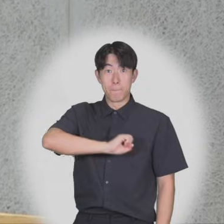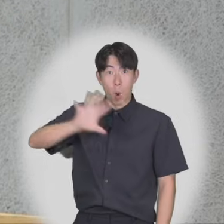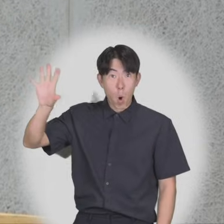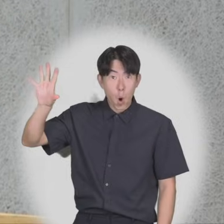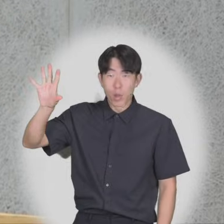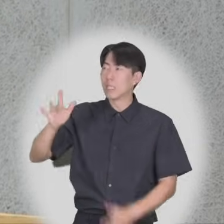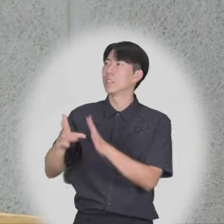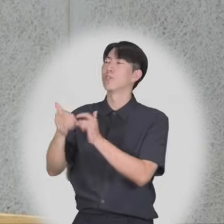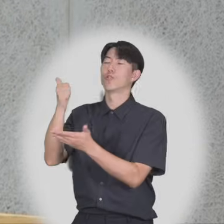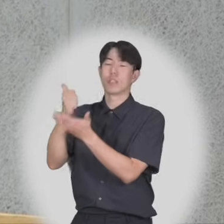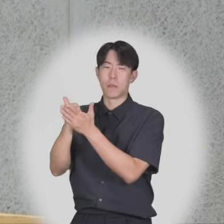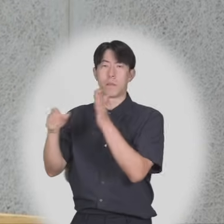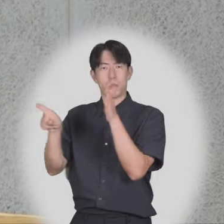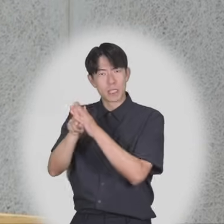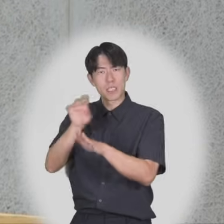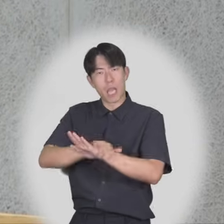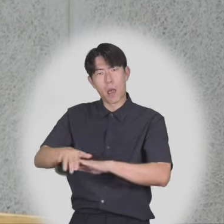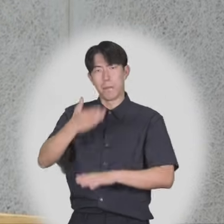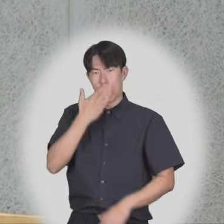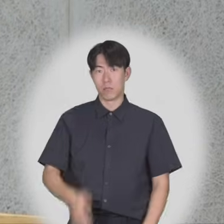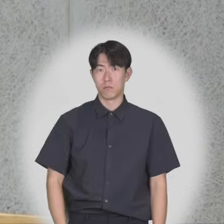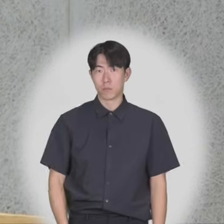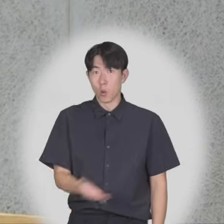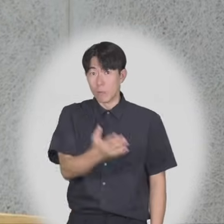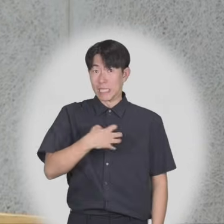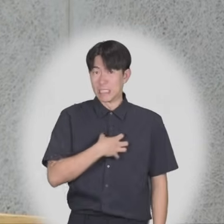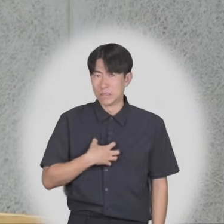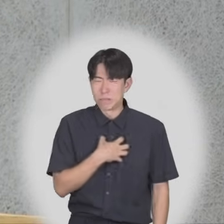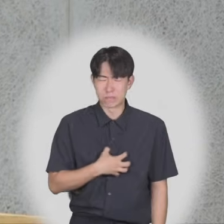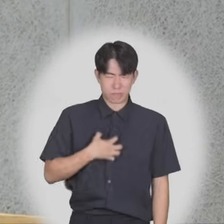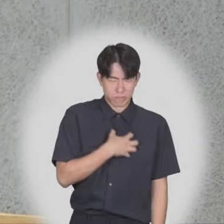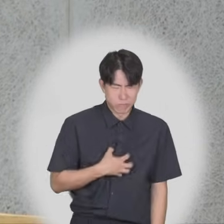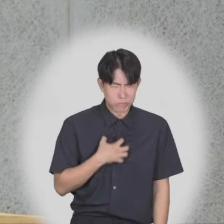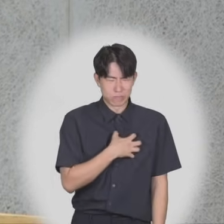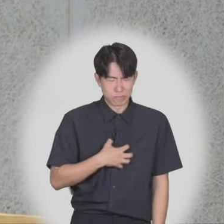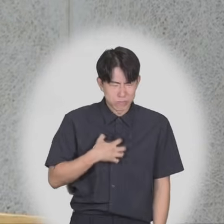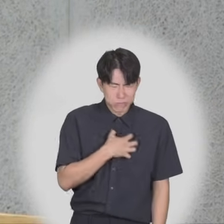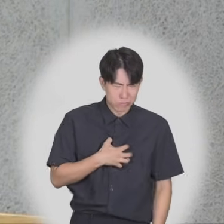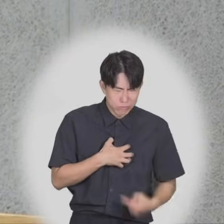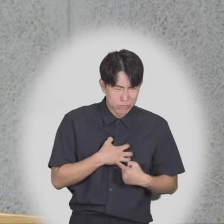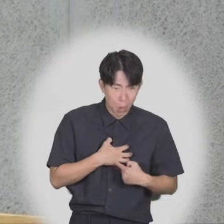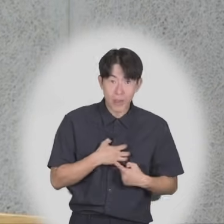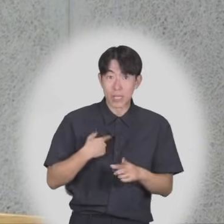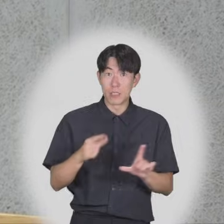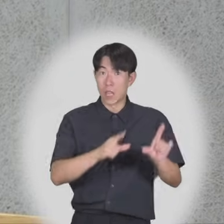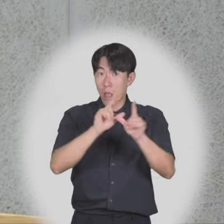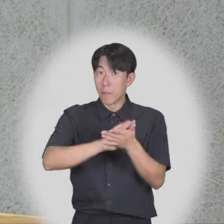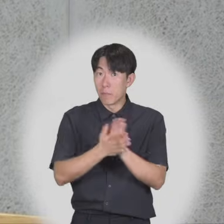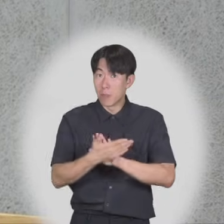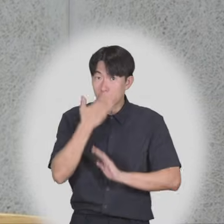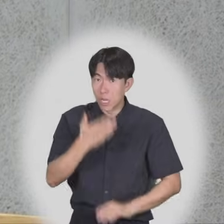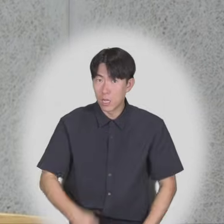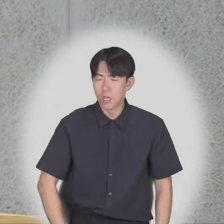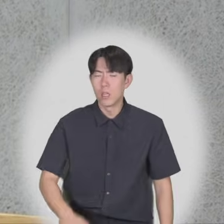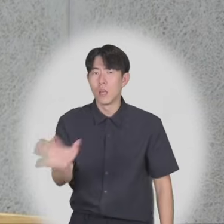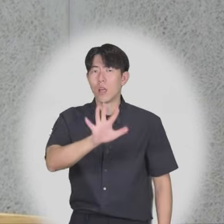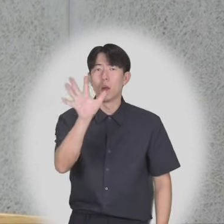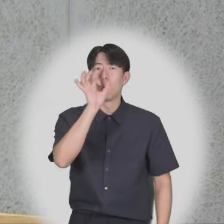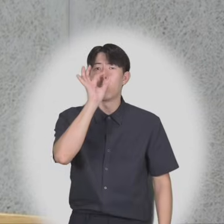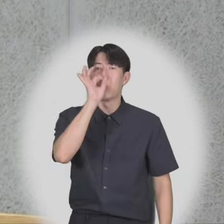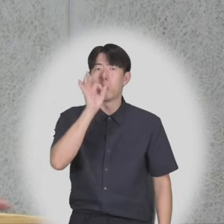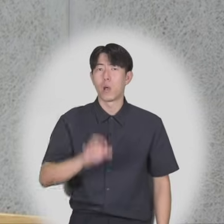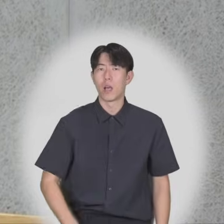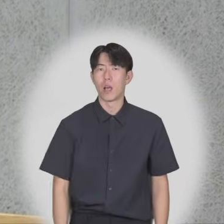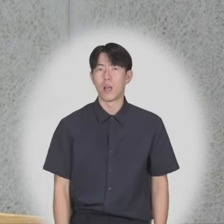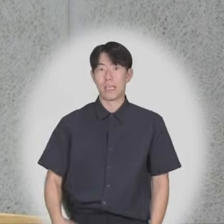없어요. 그리고 여러분들이 근심한다고 해가지고 실제로 변하는 건 아무것도 없습니다.